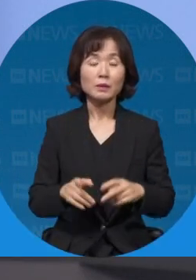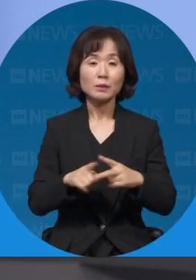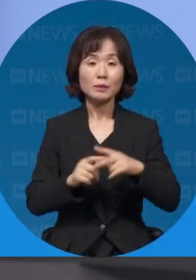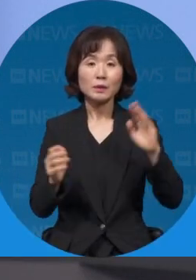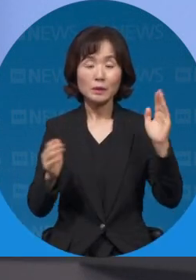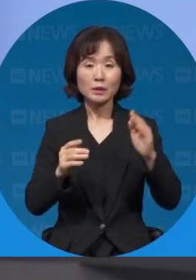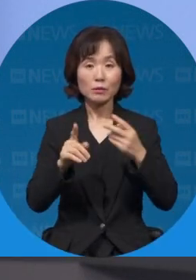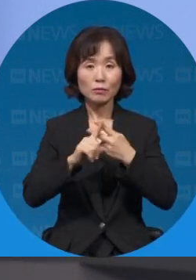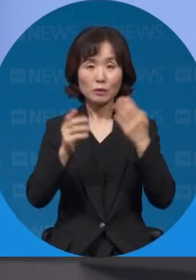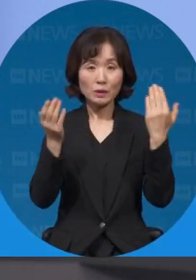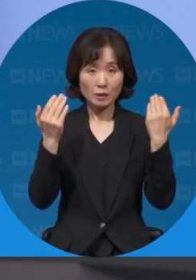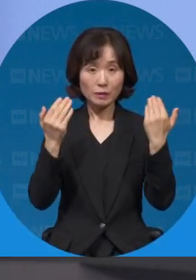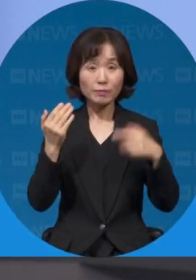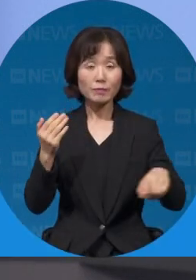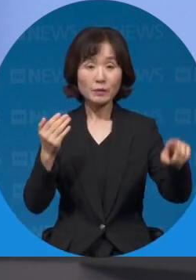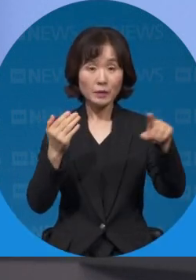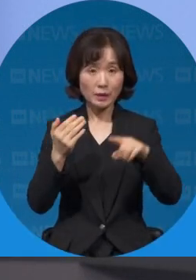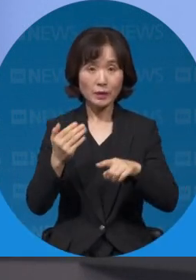초등학생과 중학생을 대상으로